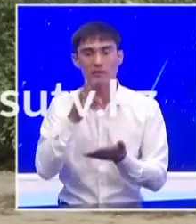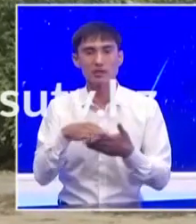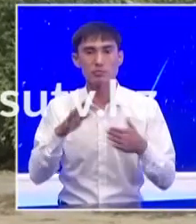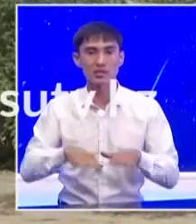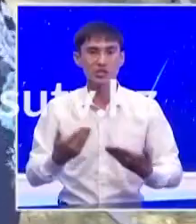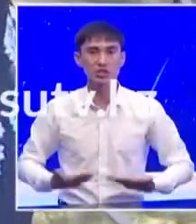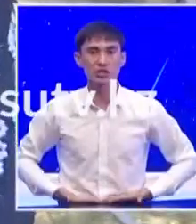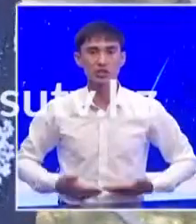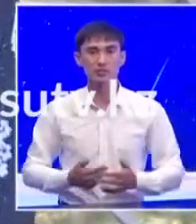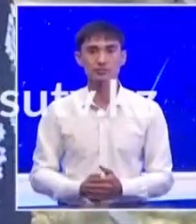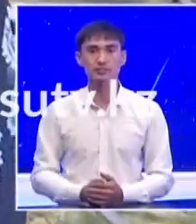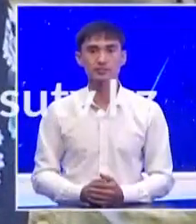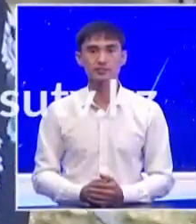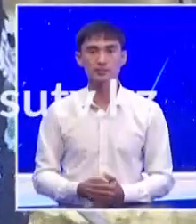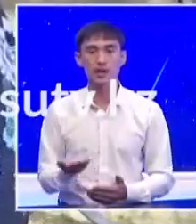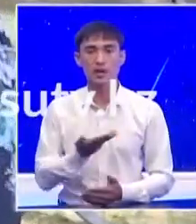жители.